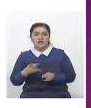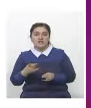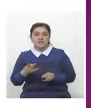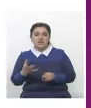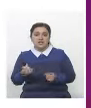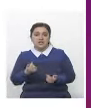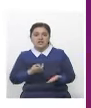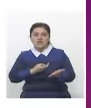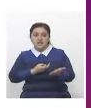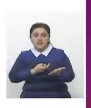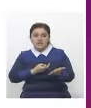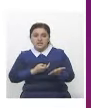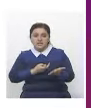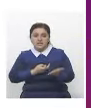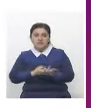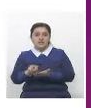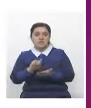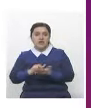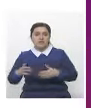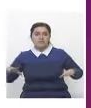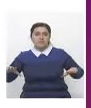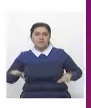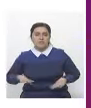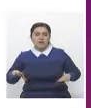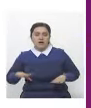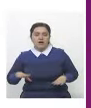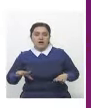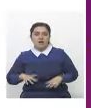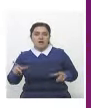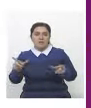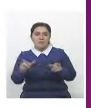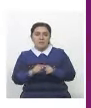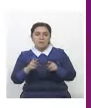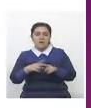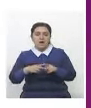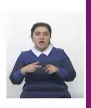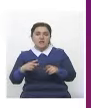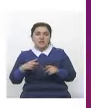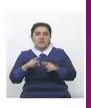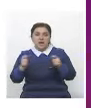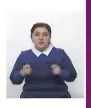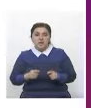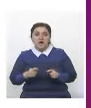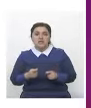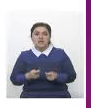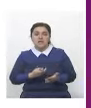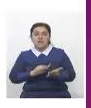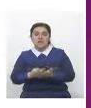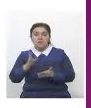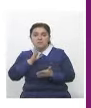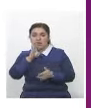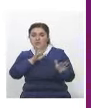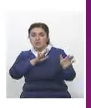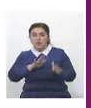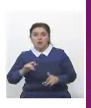знаешь, не велеть ли в санки кобылку бурую запречь? Скользя по утреннему